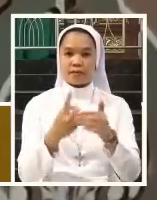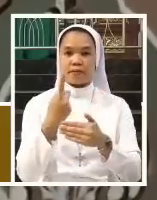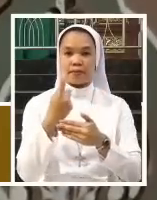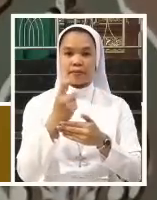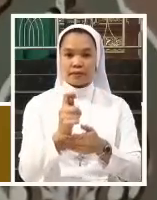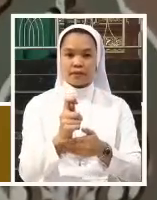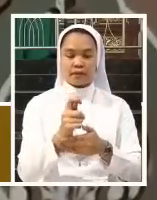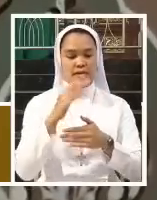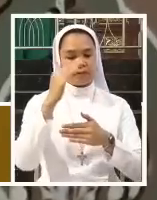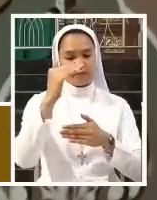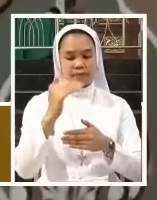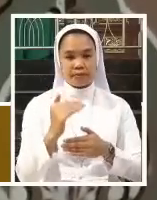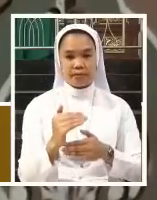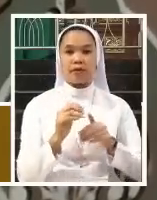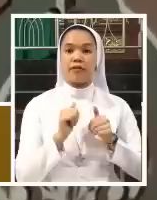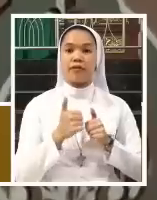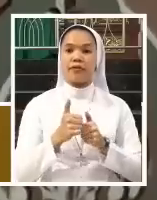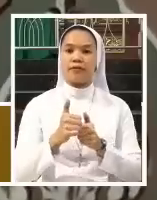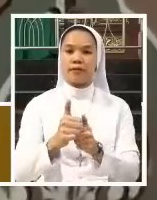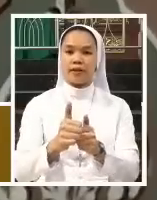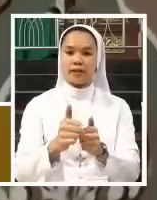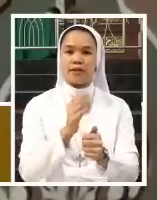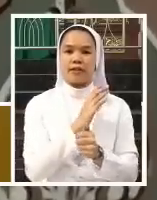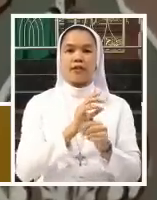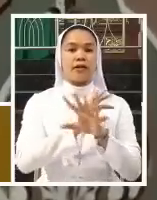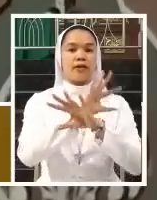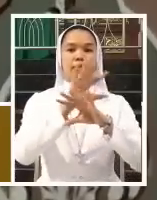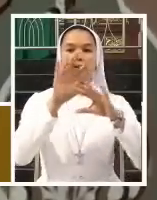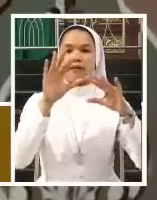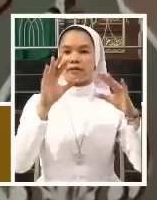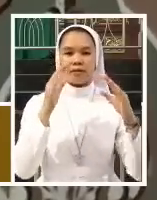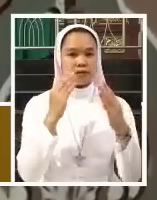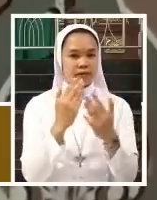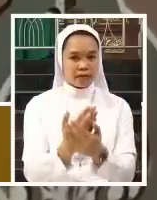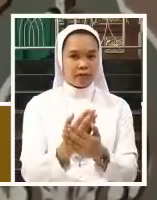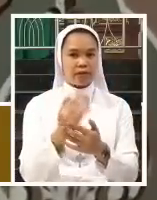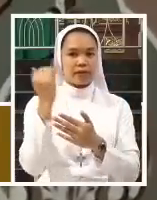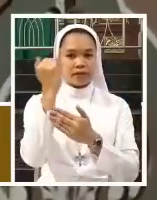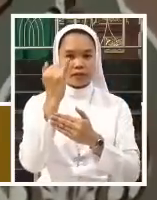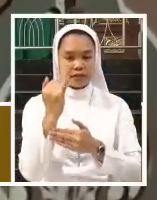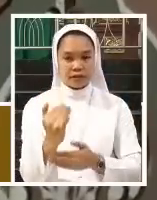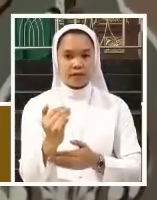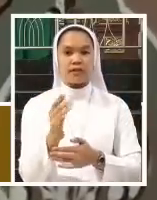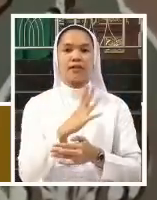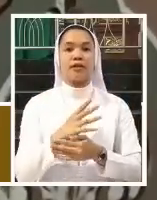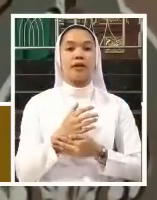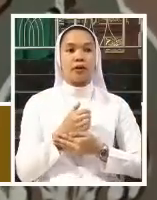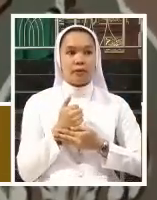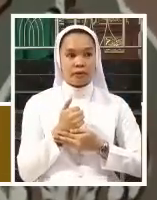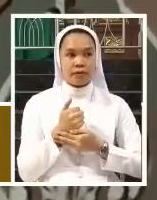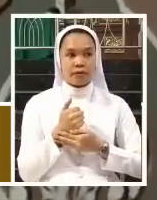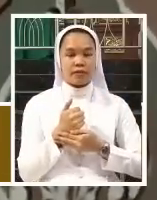pagiging masunod-sunod kay Kristo, kitang gabos, in its own charisms,